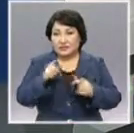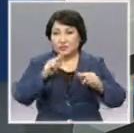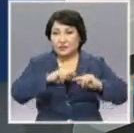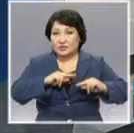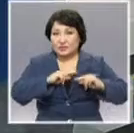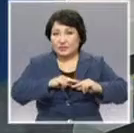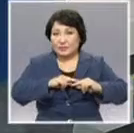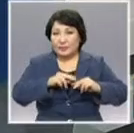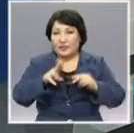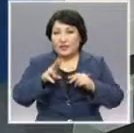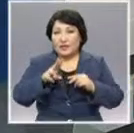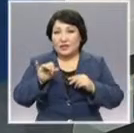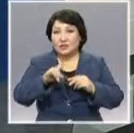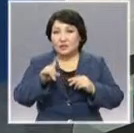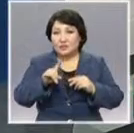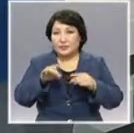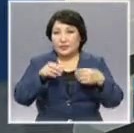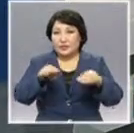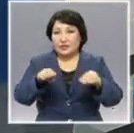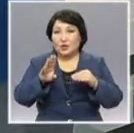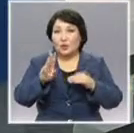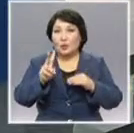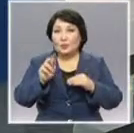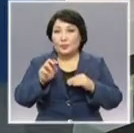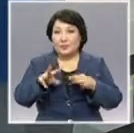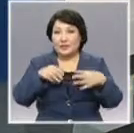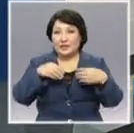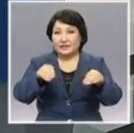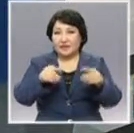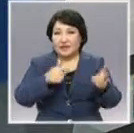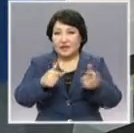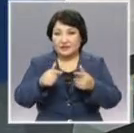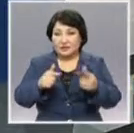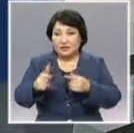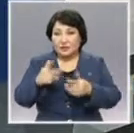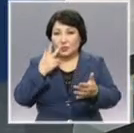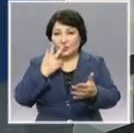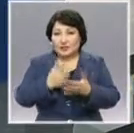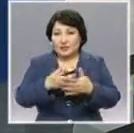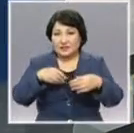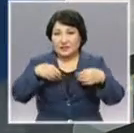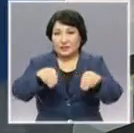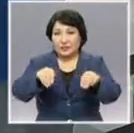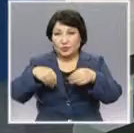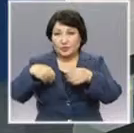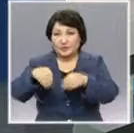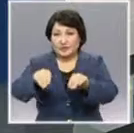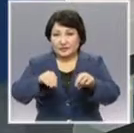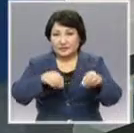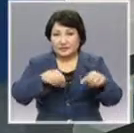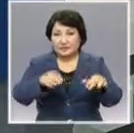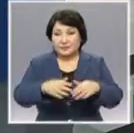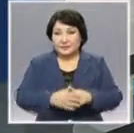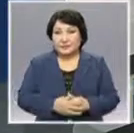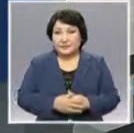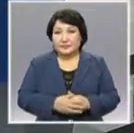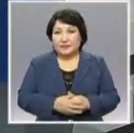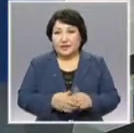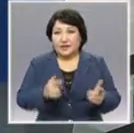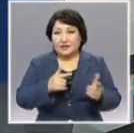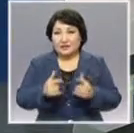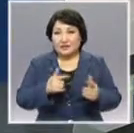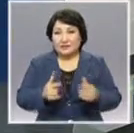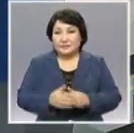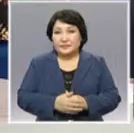тұзбен, құммен қандай дайындығын бәрін көрдік. Қазір 100%-ға біз дайынбыз деп сенім білдіреміз оны.